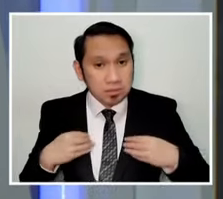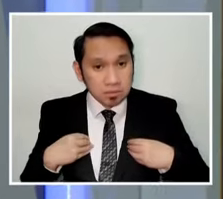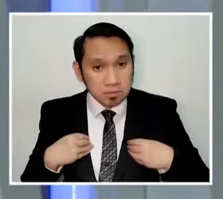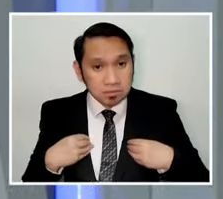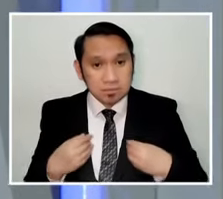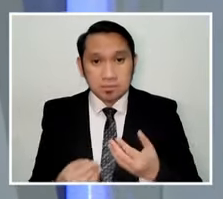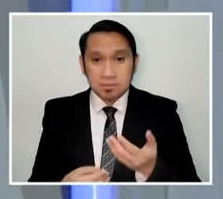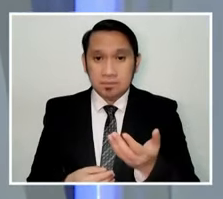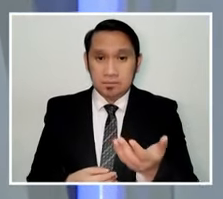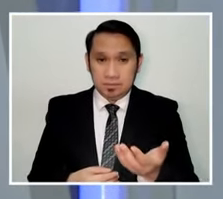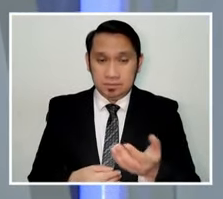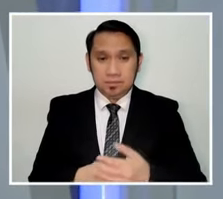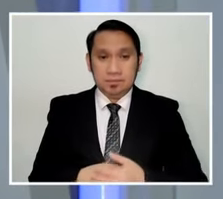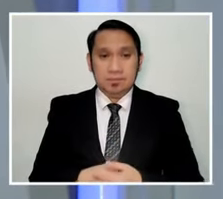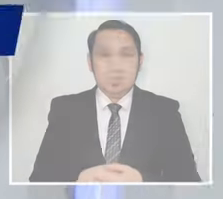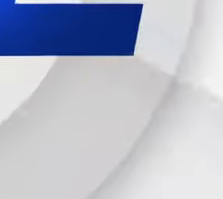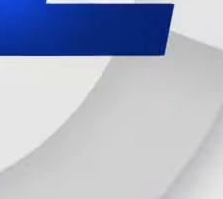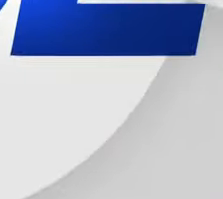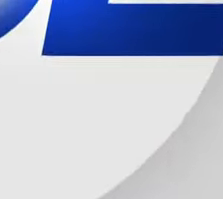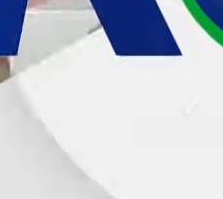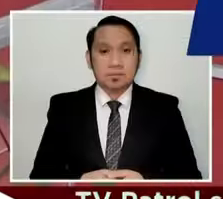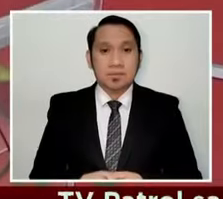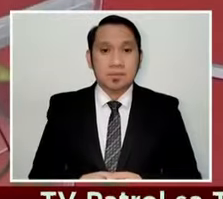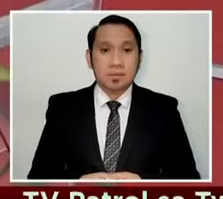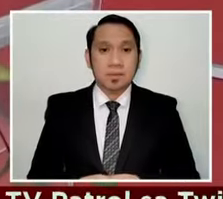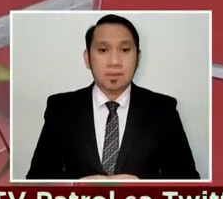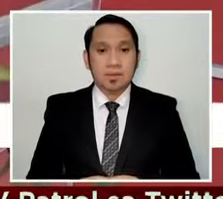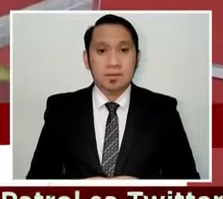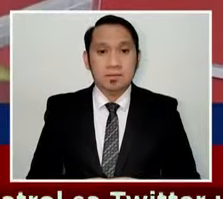Alvin L. Chico.